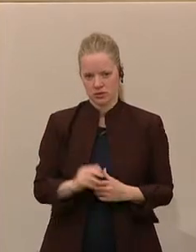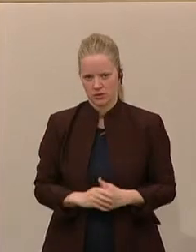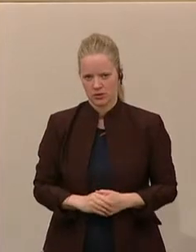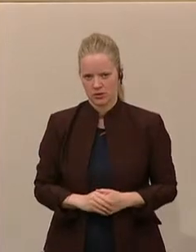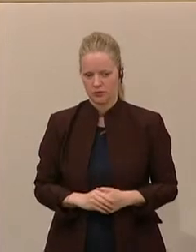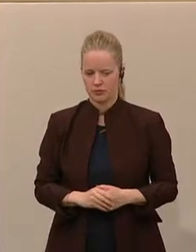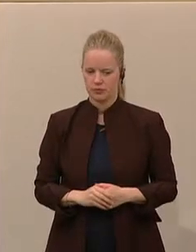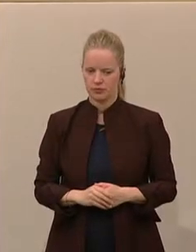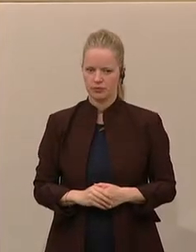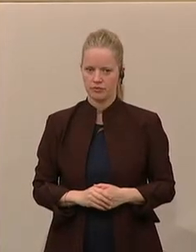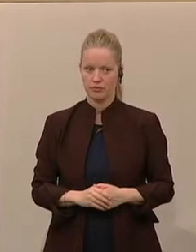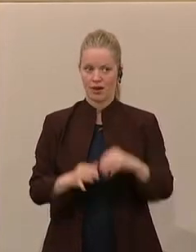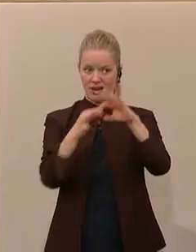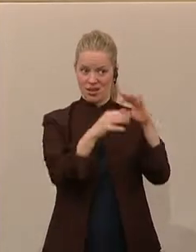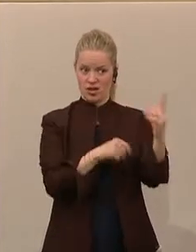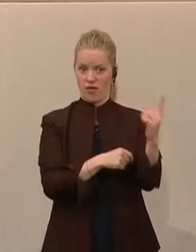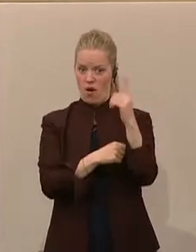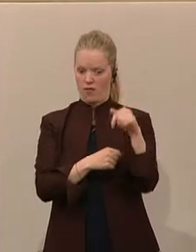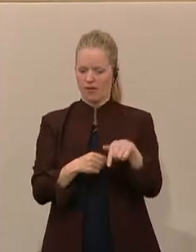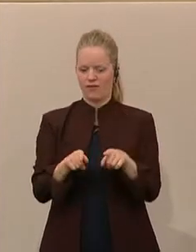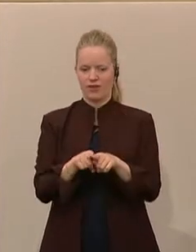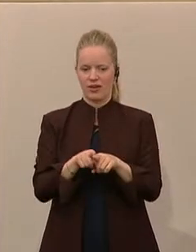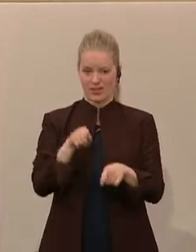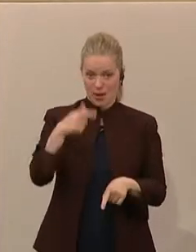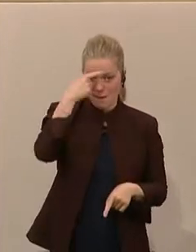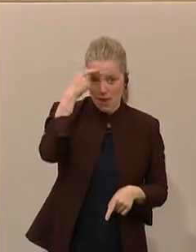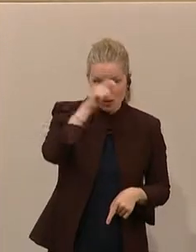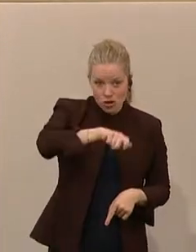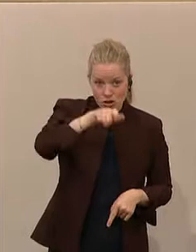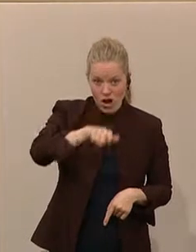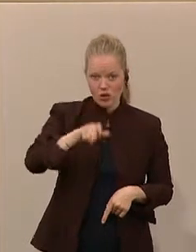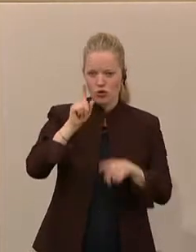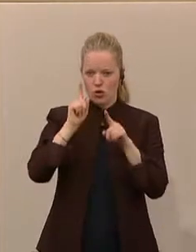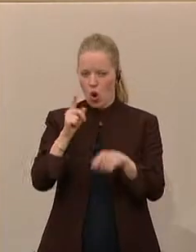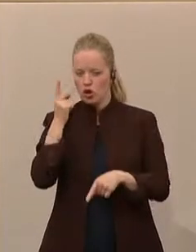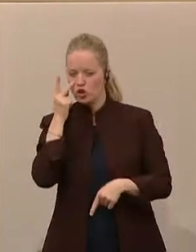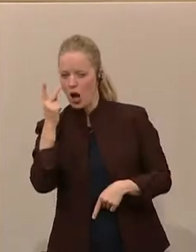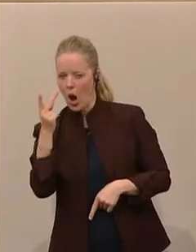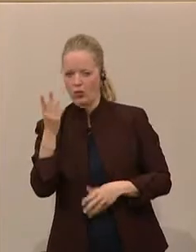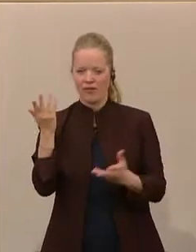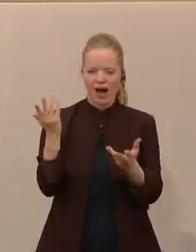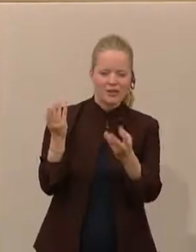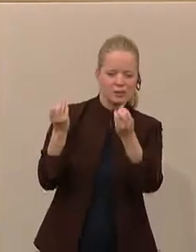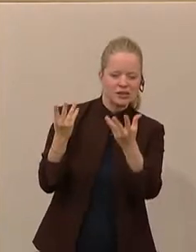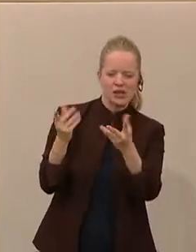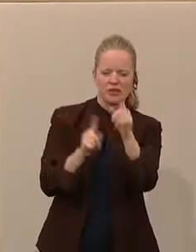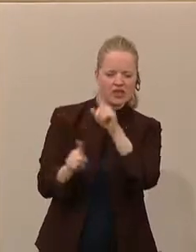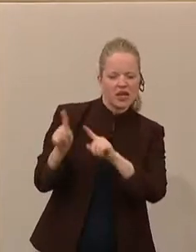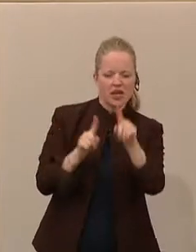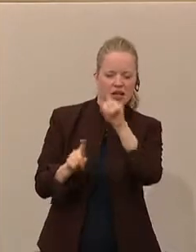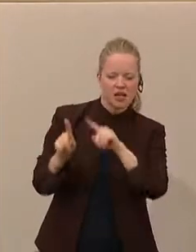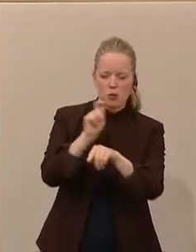der Gesellschaft werden dann diese Menschen schauen, was ist verdächtig. Und jetzt stelle ich mir grundsätzlich die